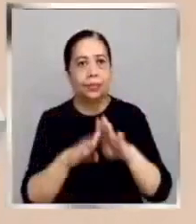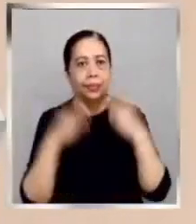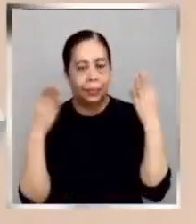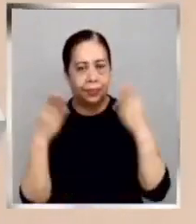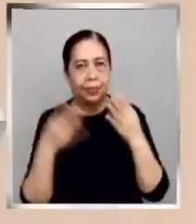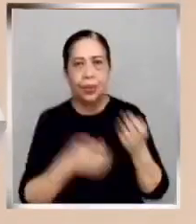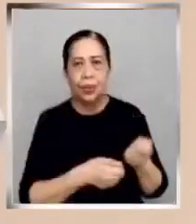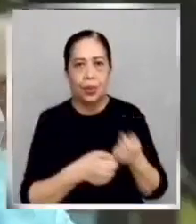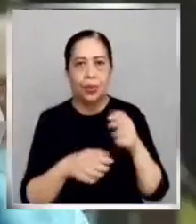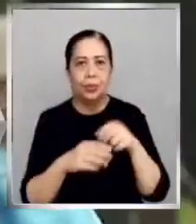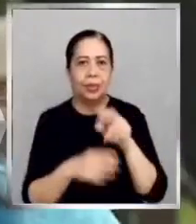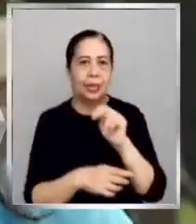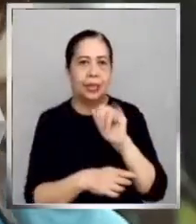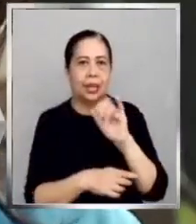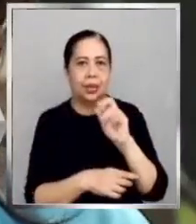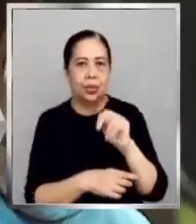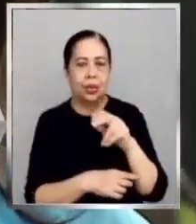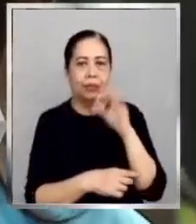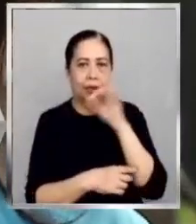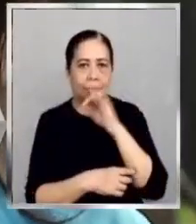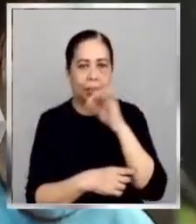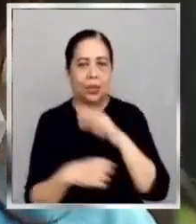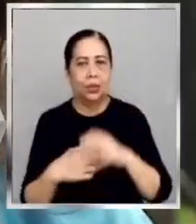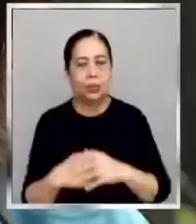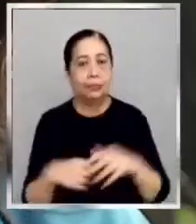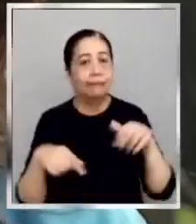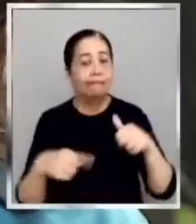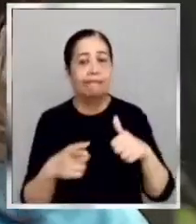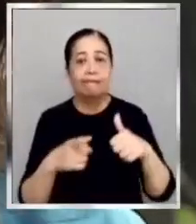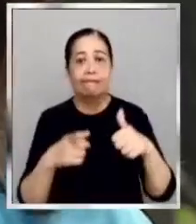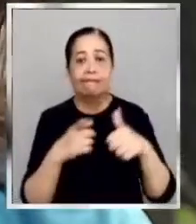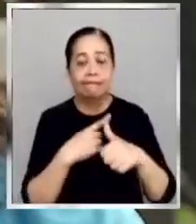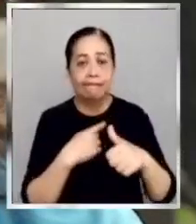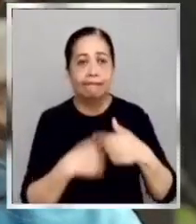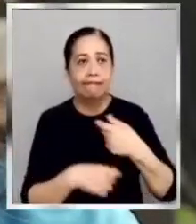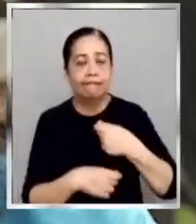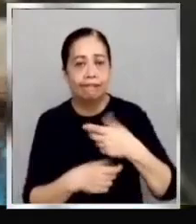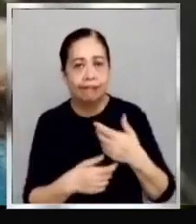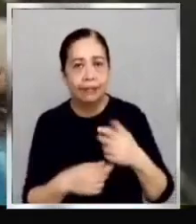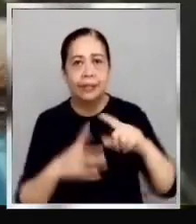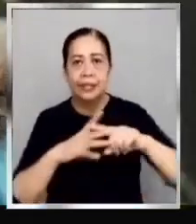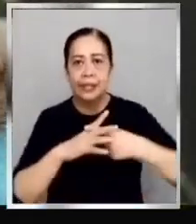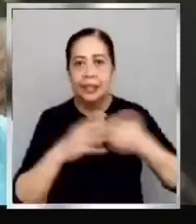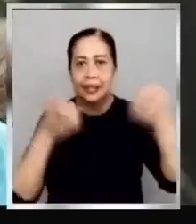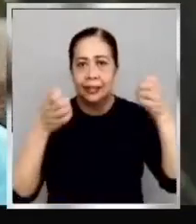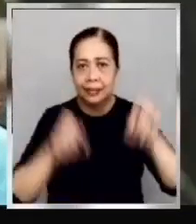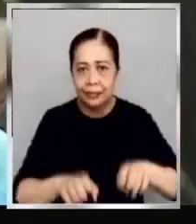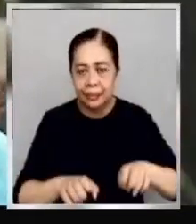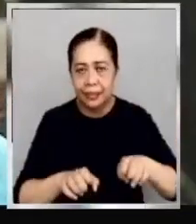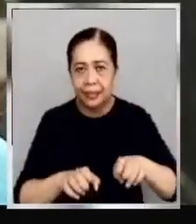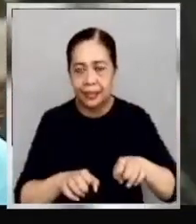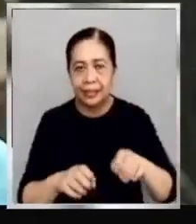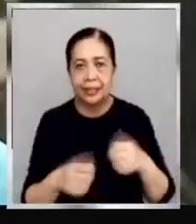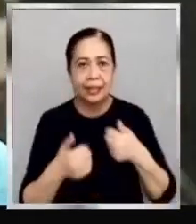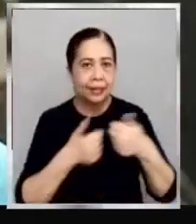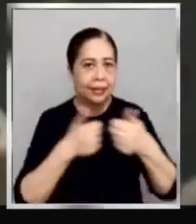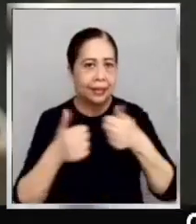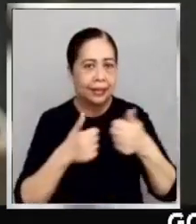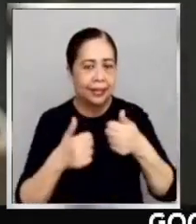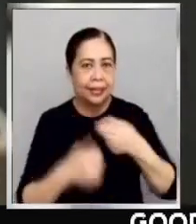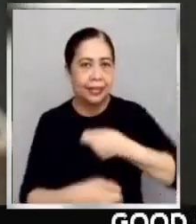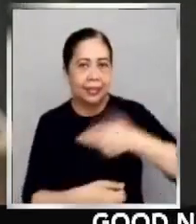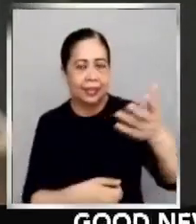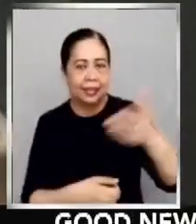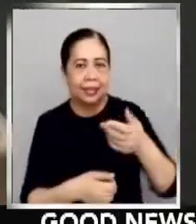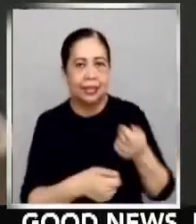Nayong Pilipino. It's the first ever inaugural event, inaugural tournament of the disc golf.